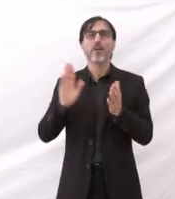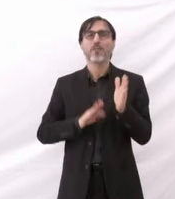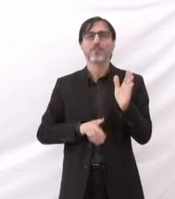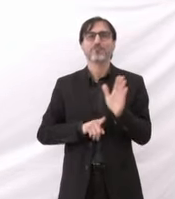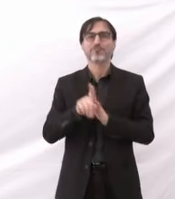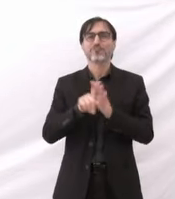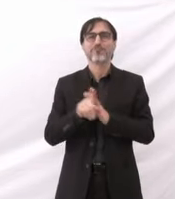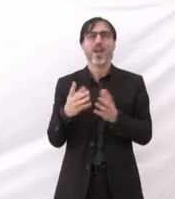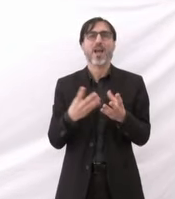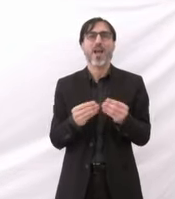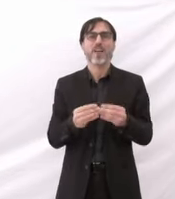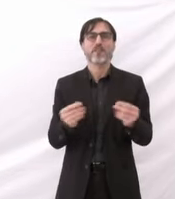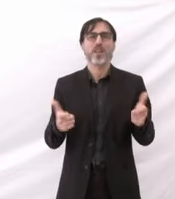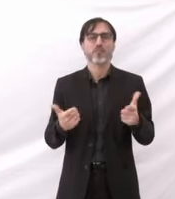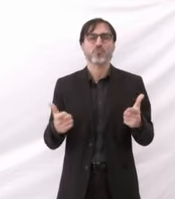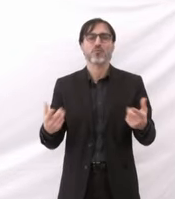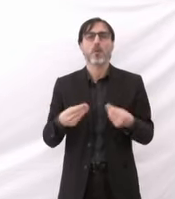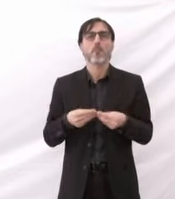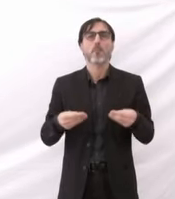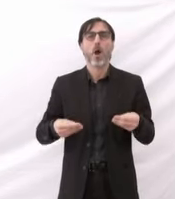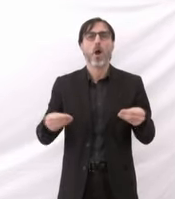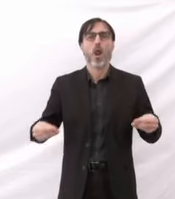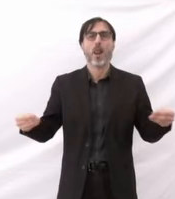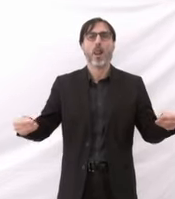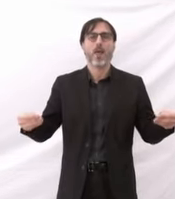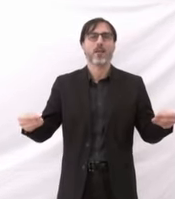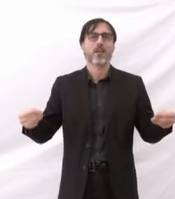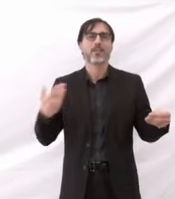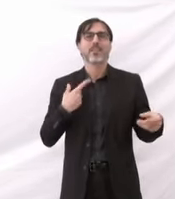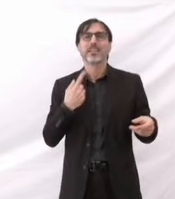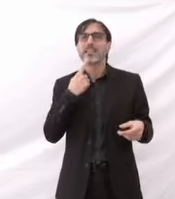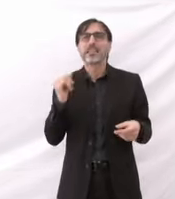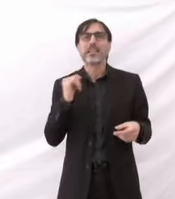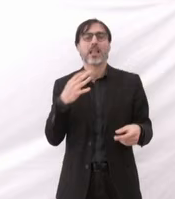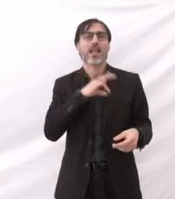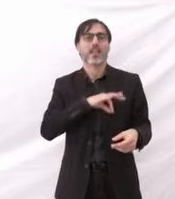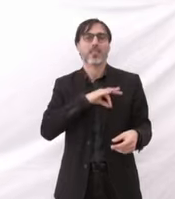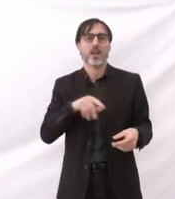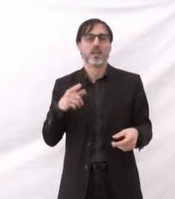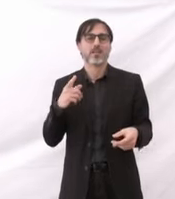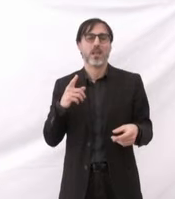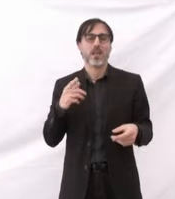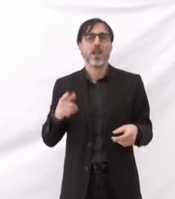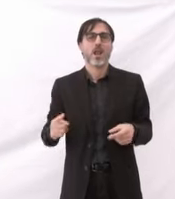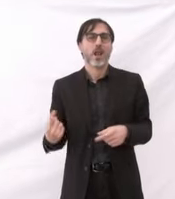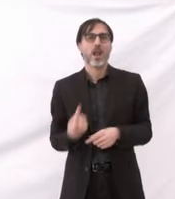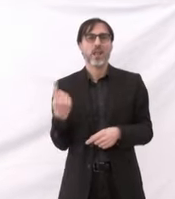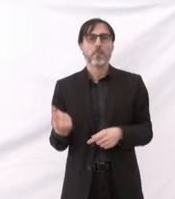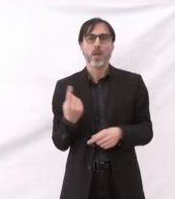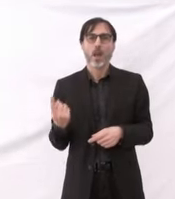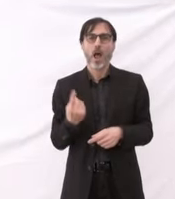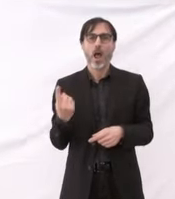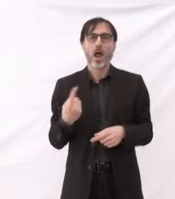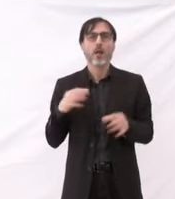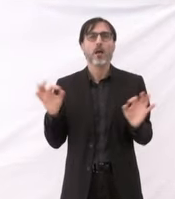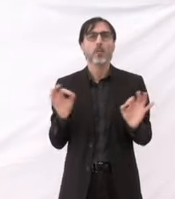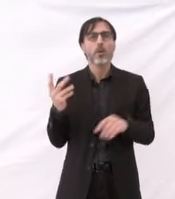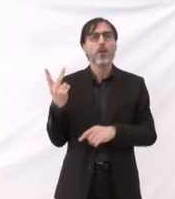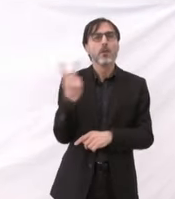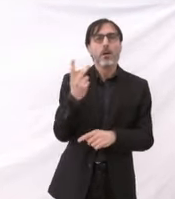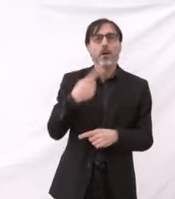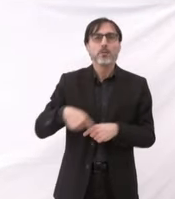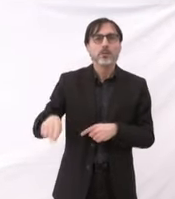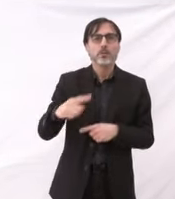molle, permeabile, quella agli interessi criminali o di realtà che vogliono